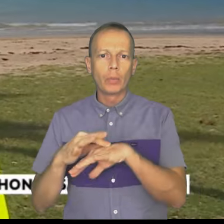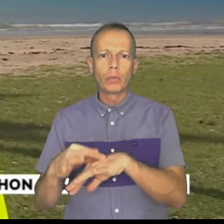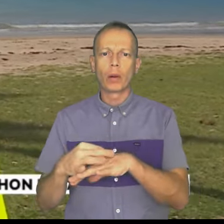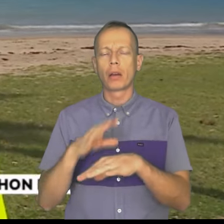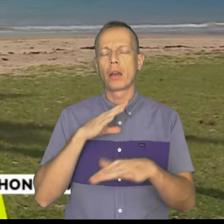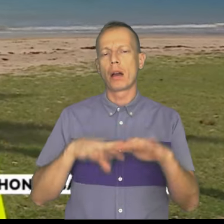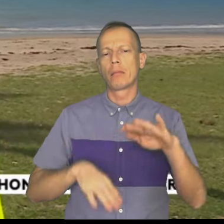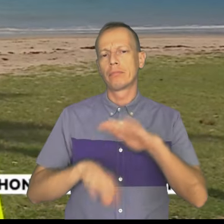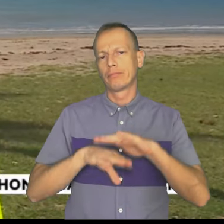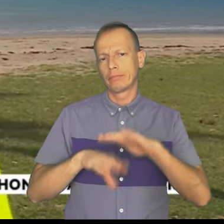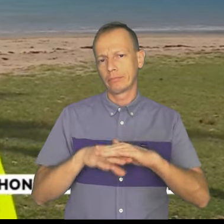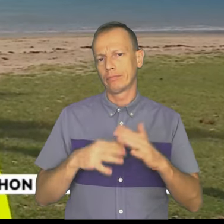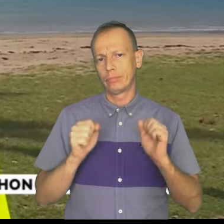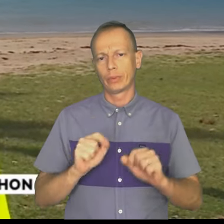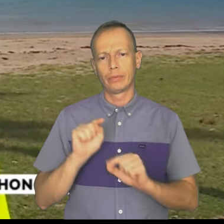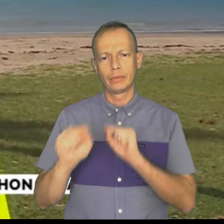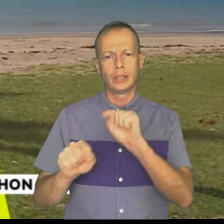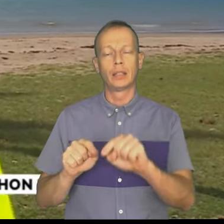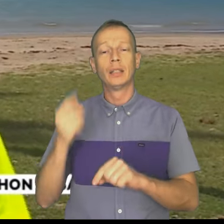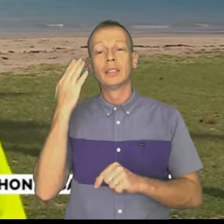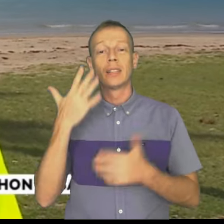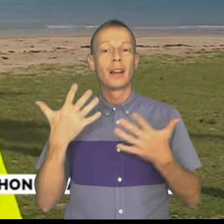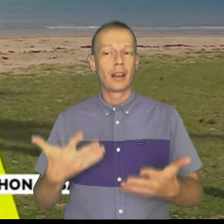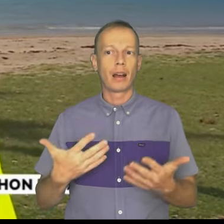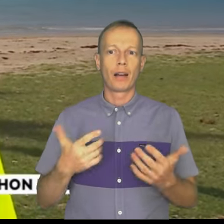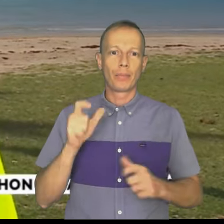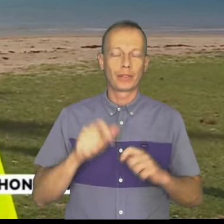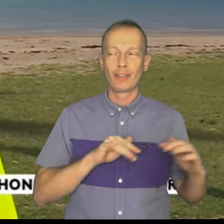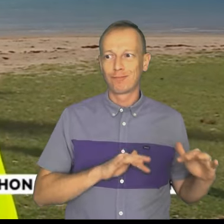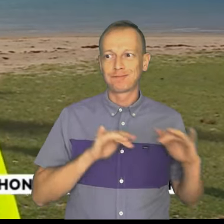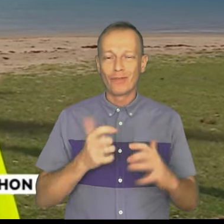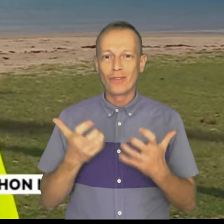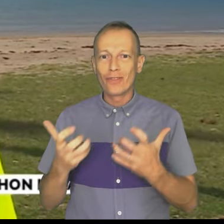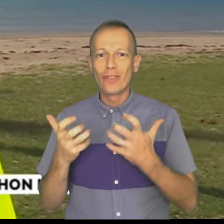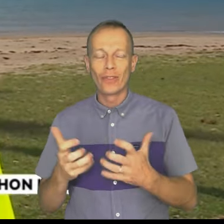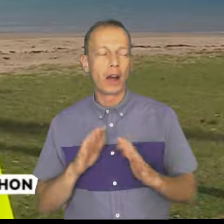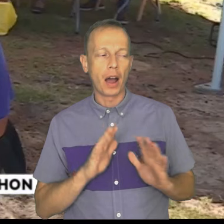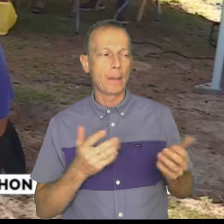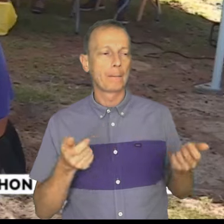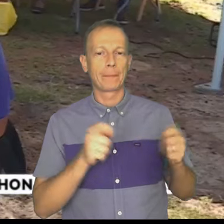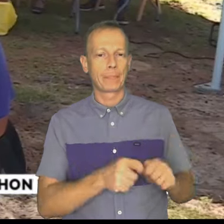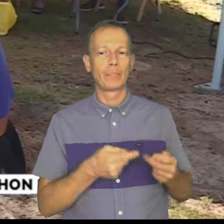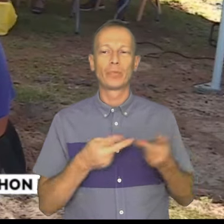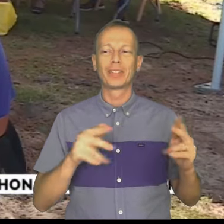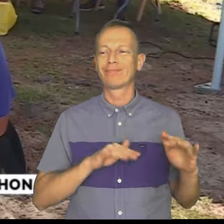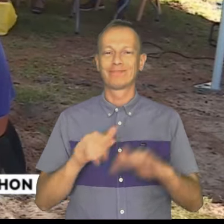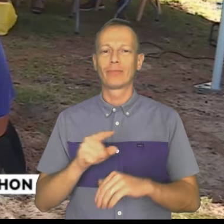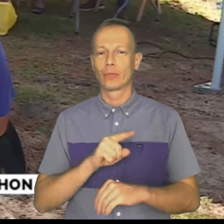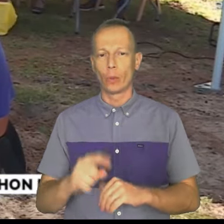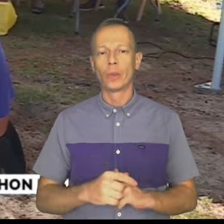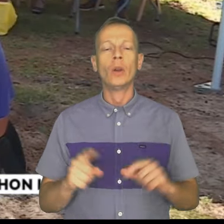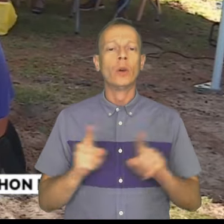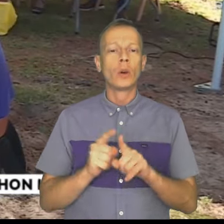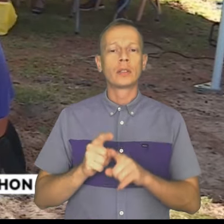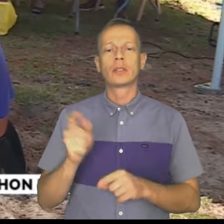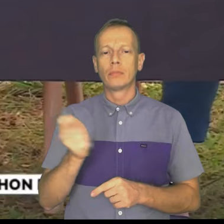aura un nombre d'accompagnateurs limité puisqu'on le sait, c'est un événement qui est très populaire. Donc il sera à huis clos. Il y aura également une distribution de